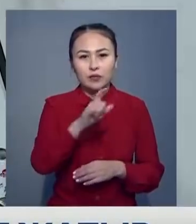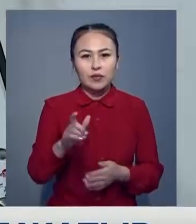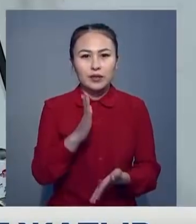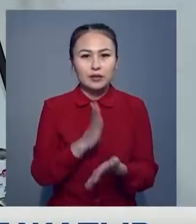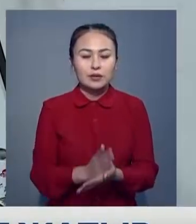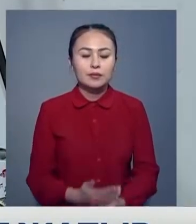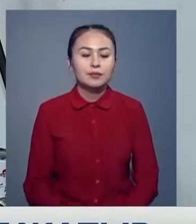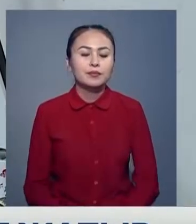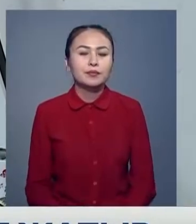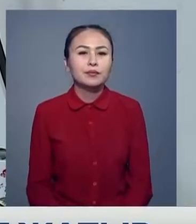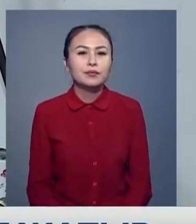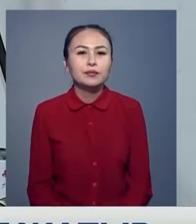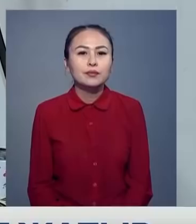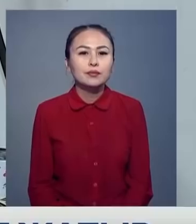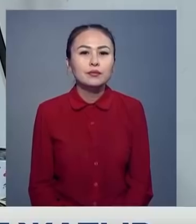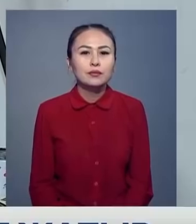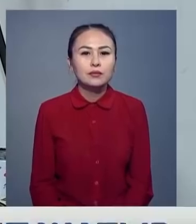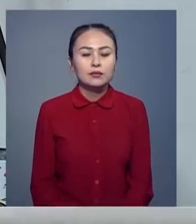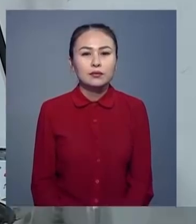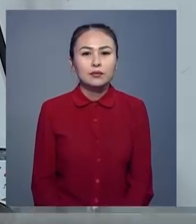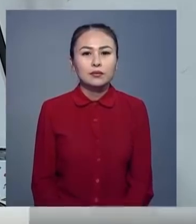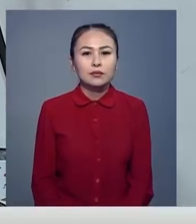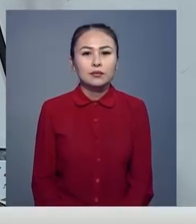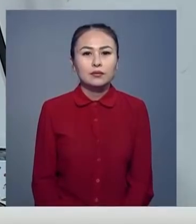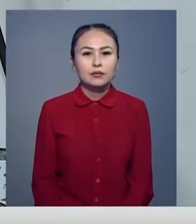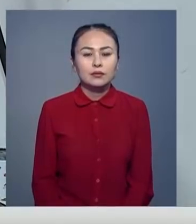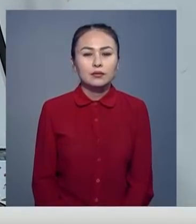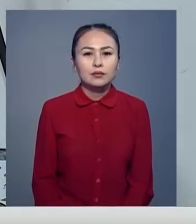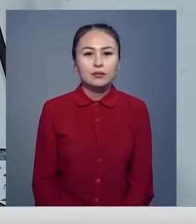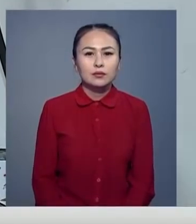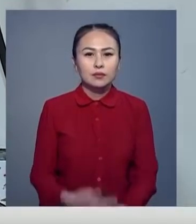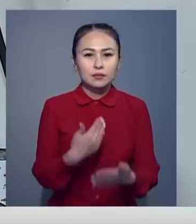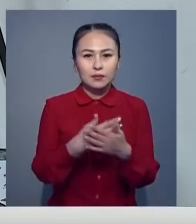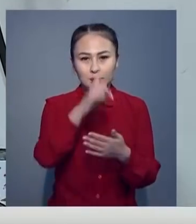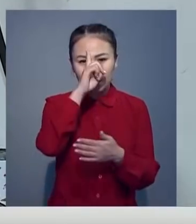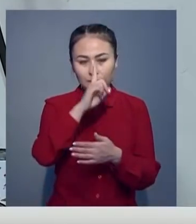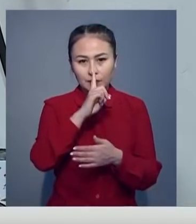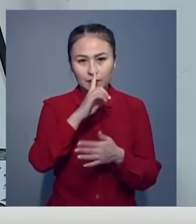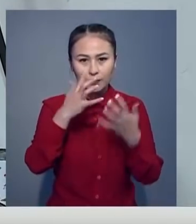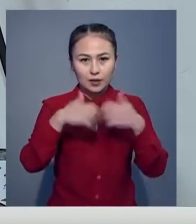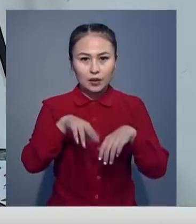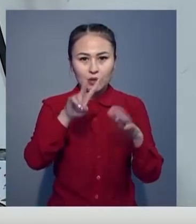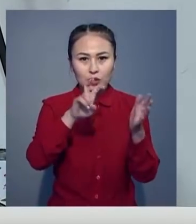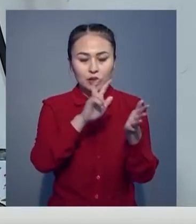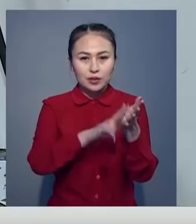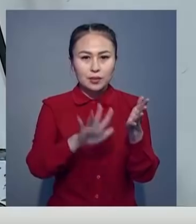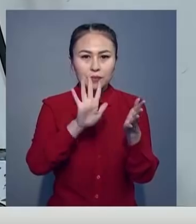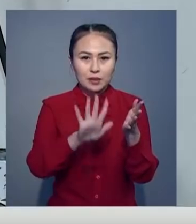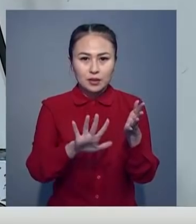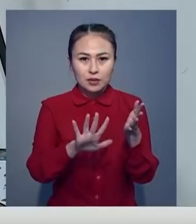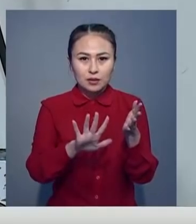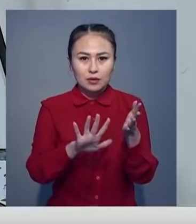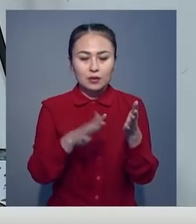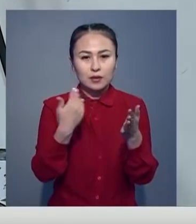Осы газ кіргеннен бер бізге, мысалы, ақша жағынан дәуінен беліп жатыр. Мен бір айда алдың айда 285 теңге ғана төледім.